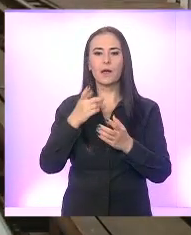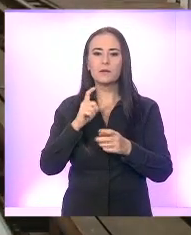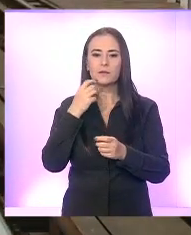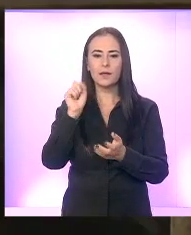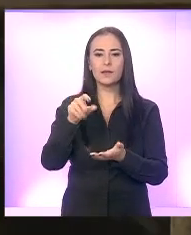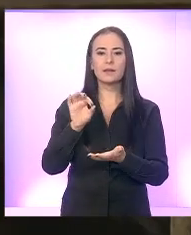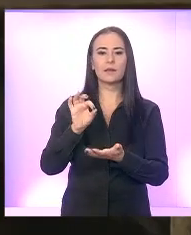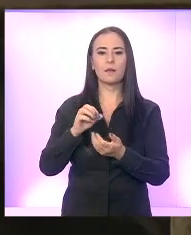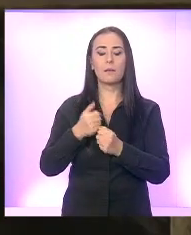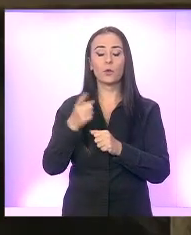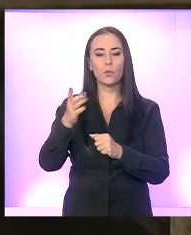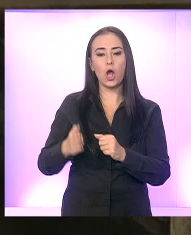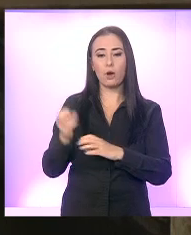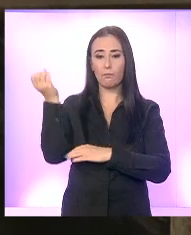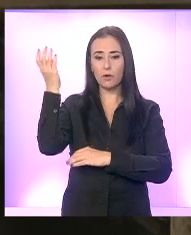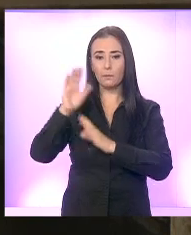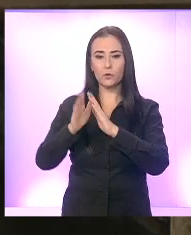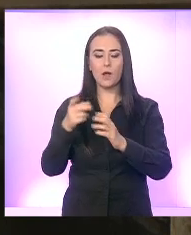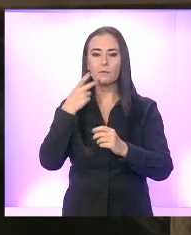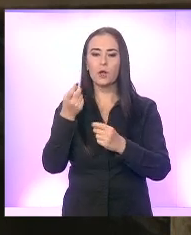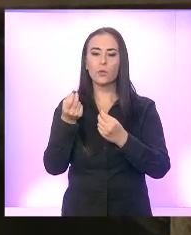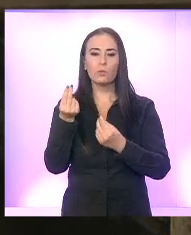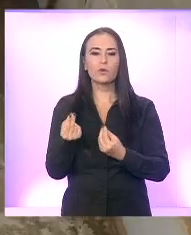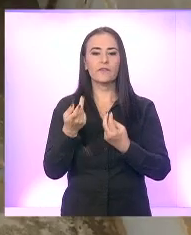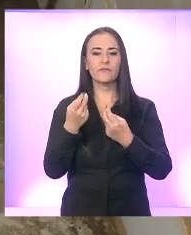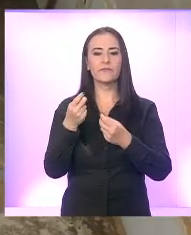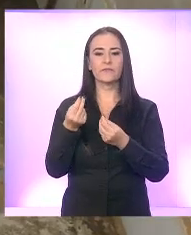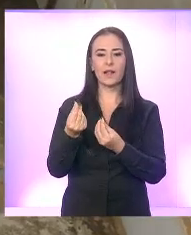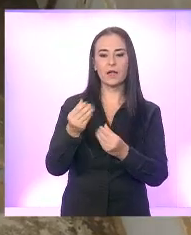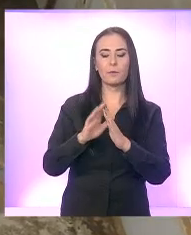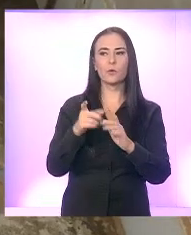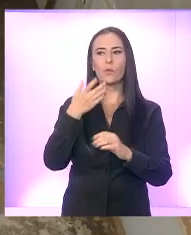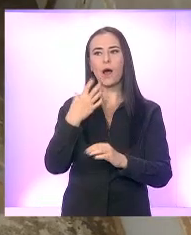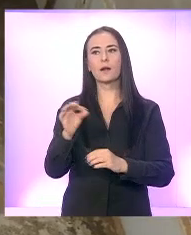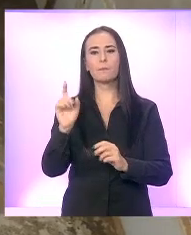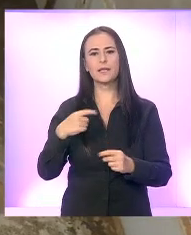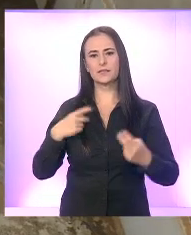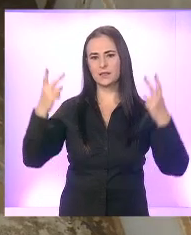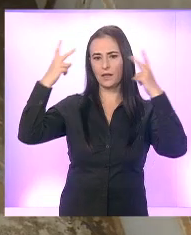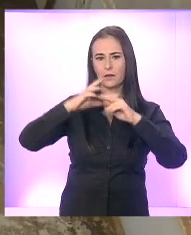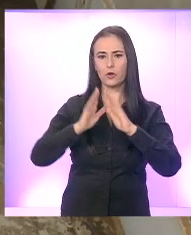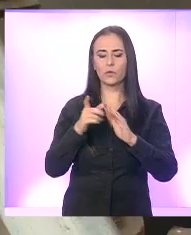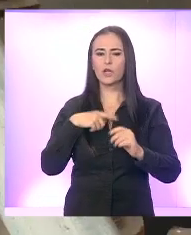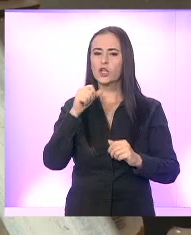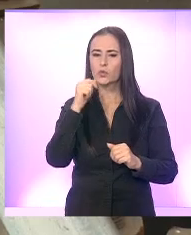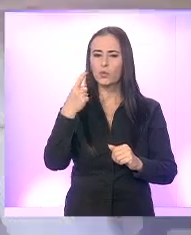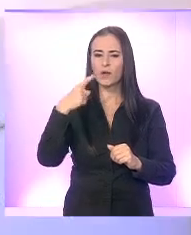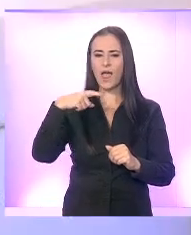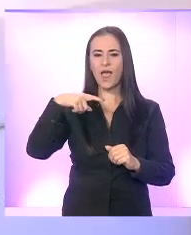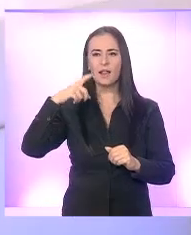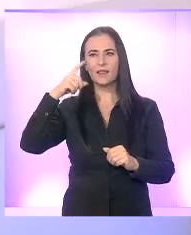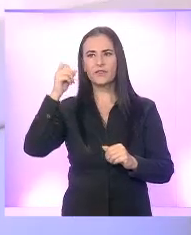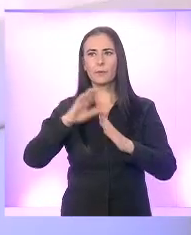parcurs și locomotive care să înlocuiască din actualul parc rulant. Bineînțeles că nu sunt suficiente aceste